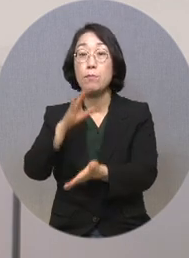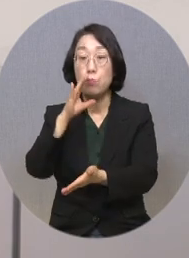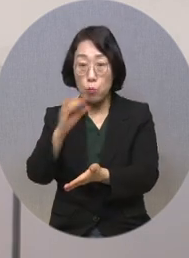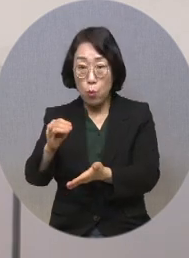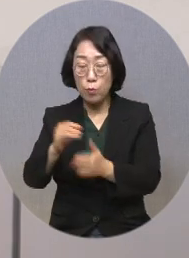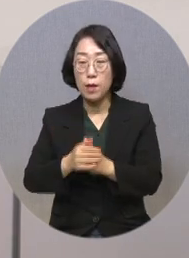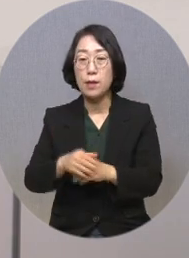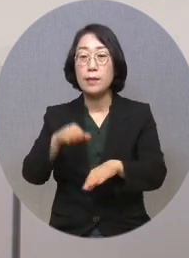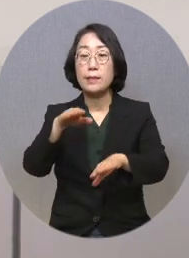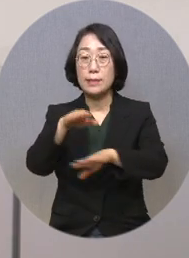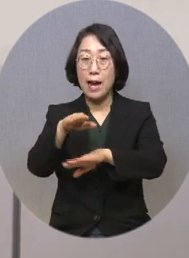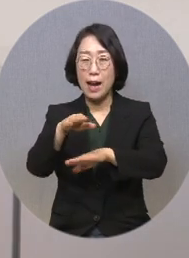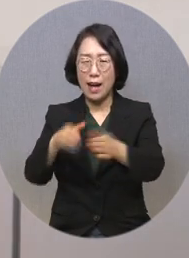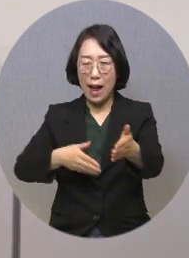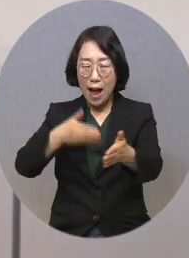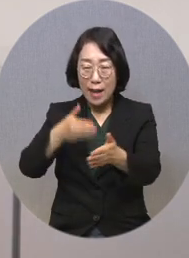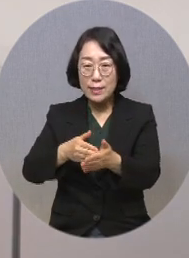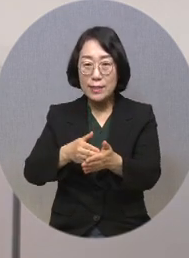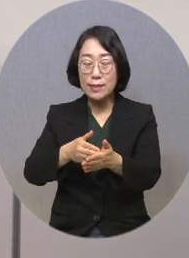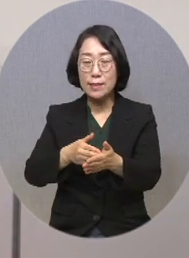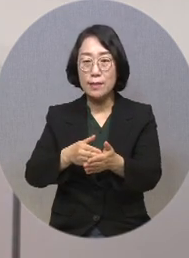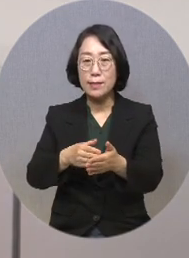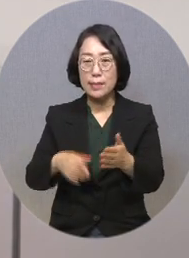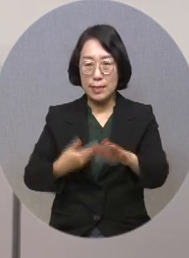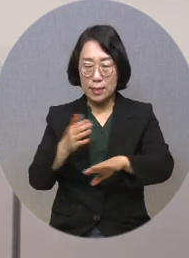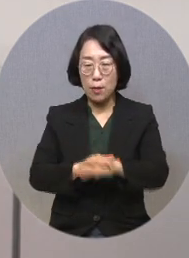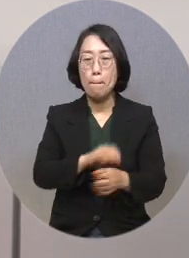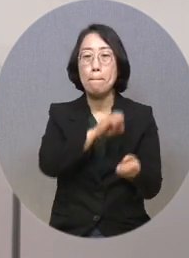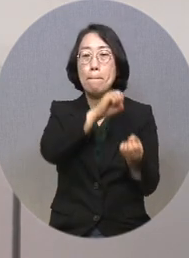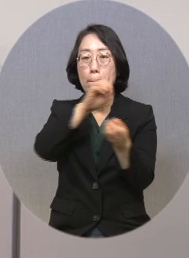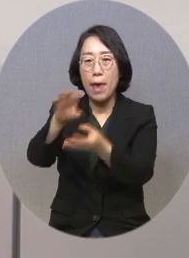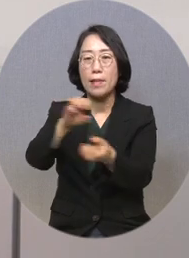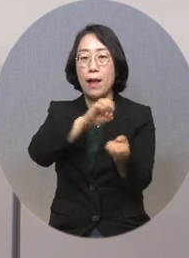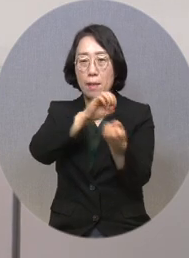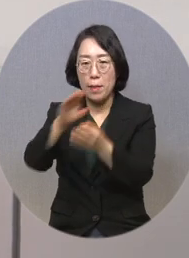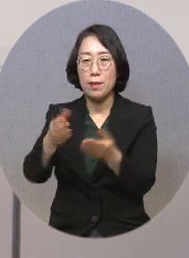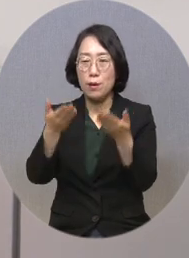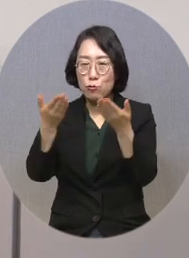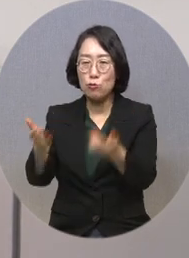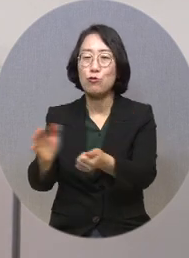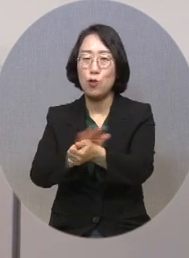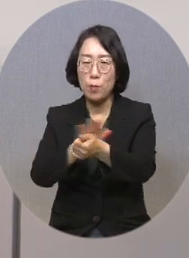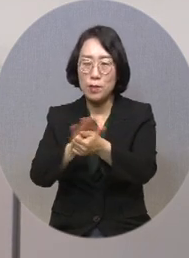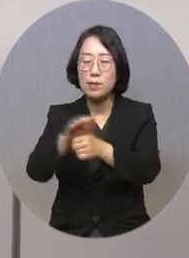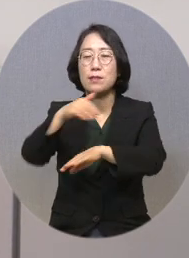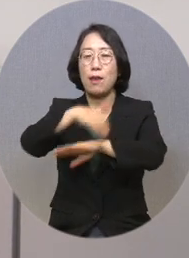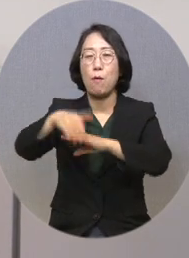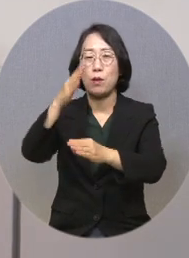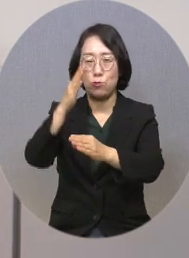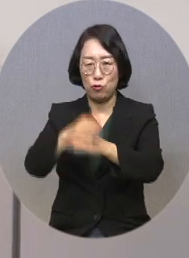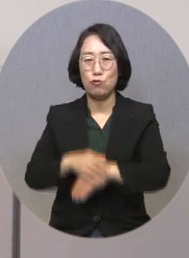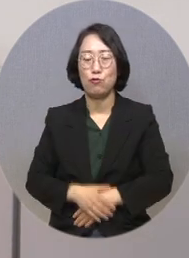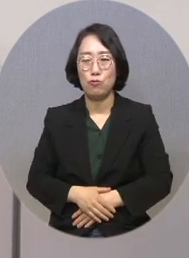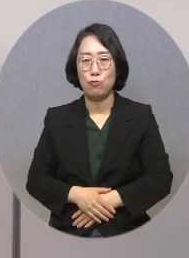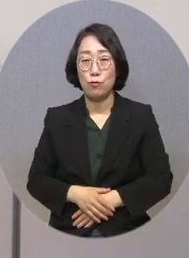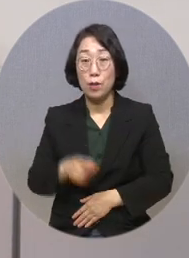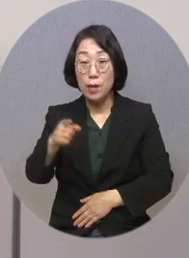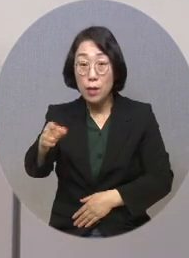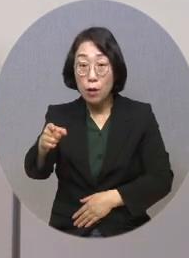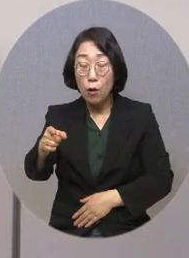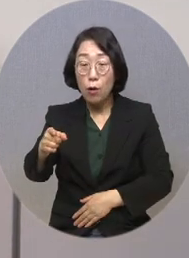차까지 배달해주는 서비스 도입을 구상하고 있습니다. 지자체 재원으로 배달료를